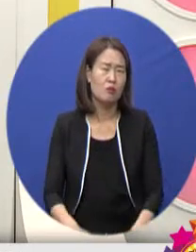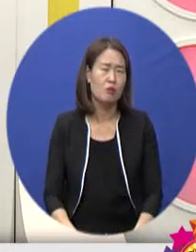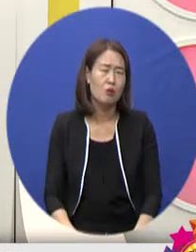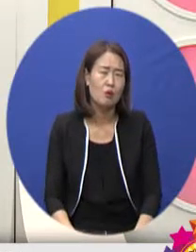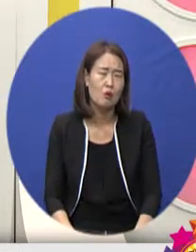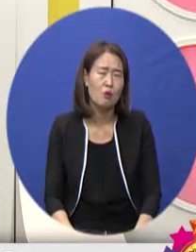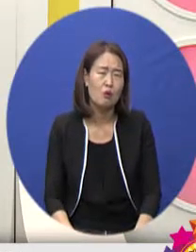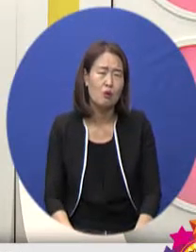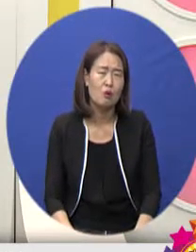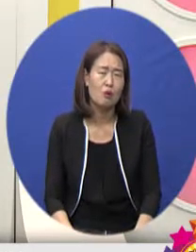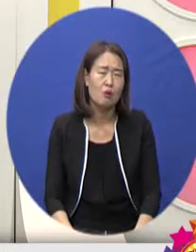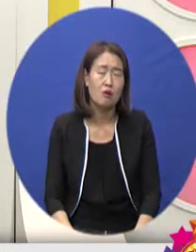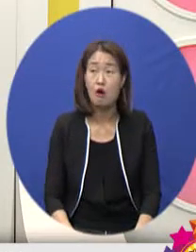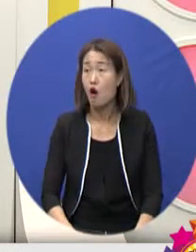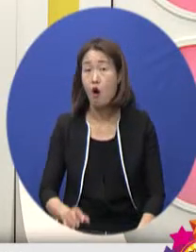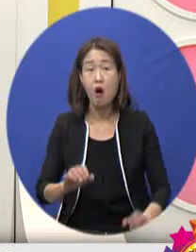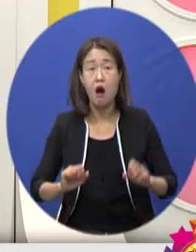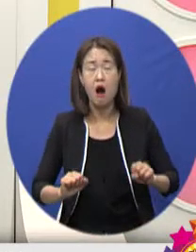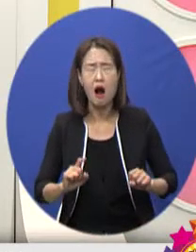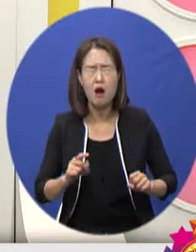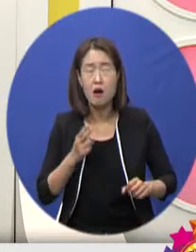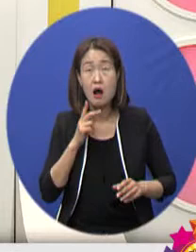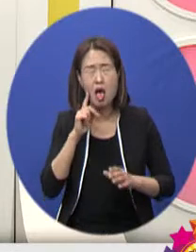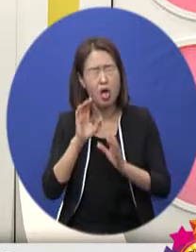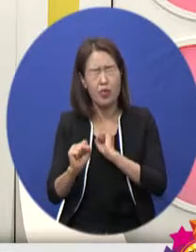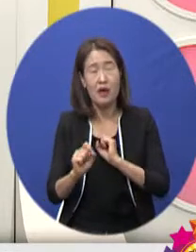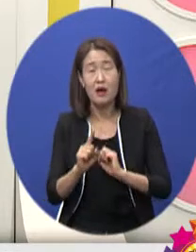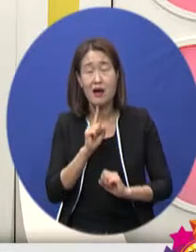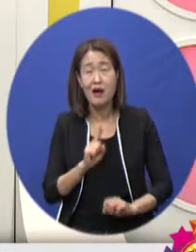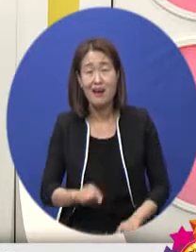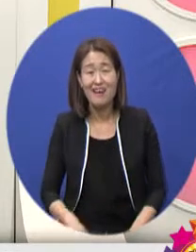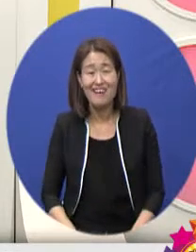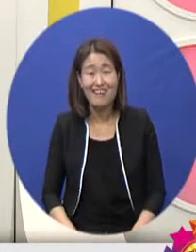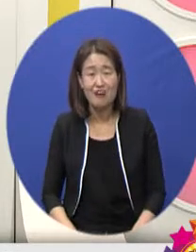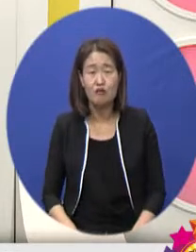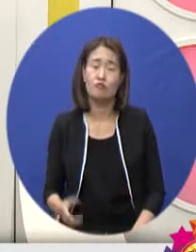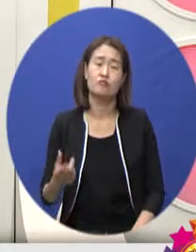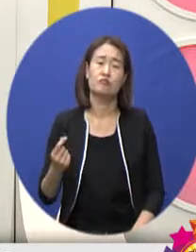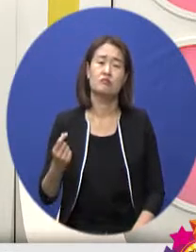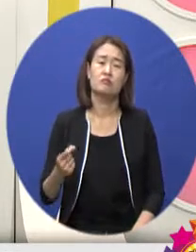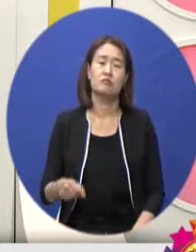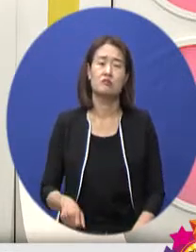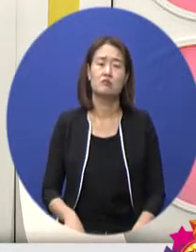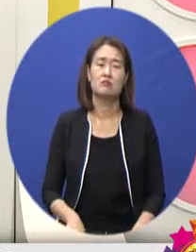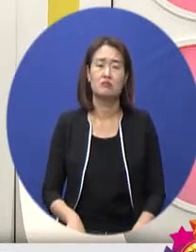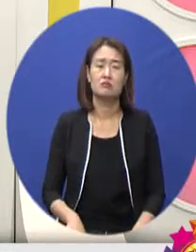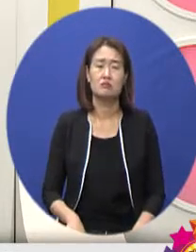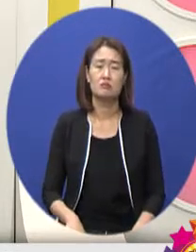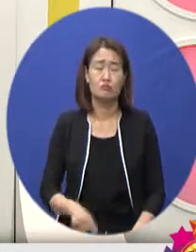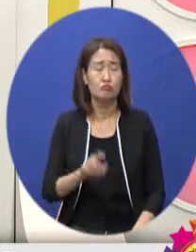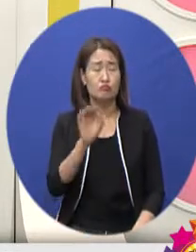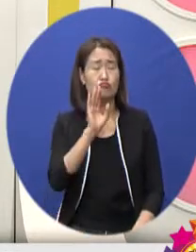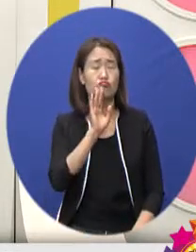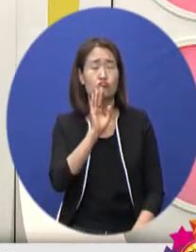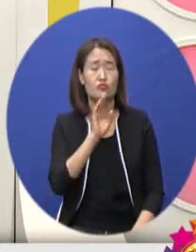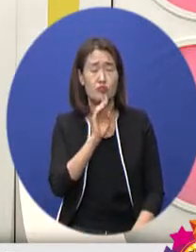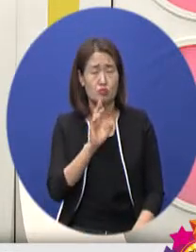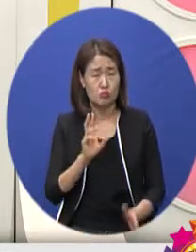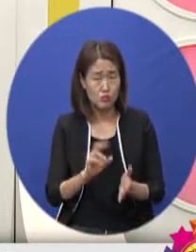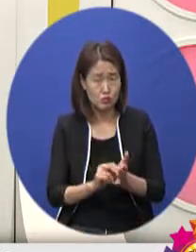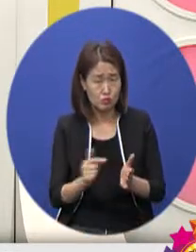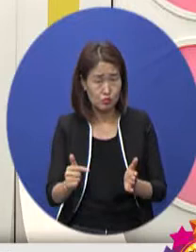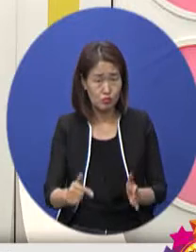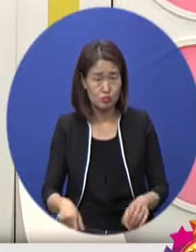예예. 네. 아주 뭐 네. 움직일 수가 없더라고요. 늘 네. 권총으로 쏠까 봐. 아 그렇죠 그렇죠. 그렇게 되면 진짜 당황하죠. 큰일